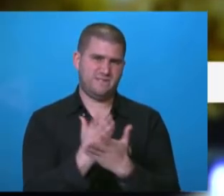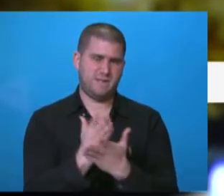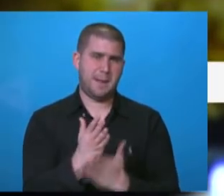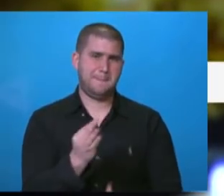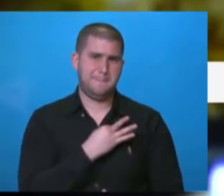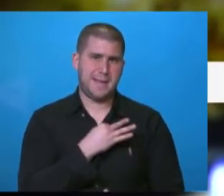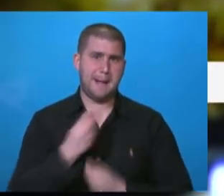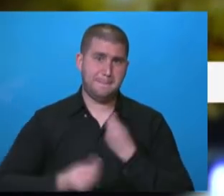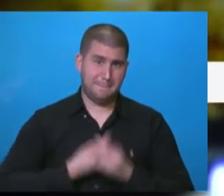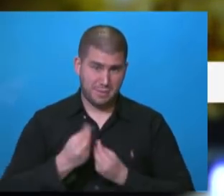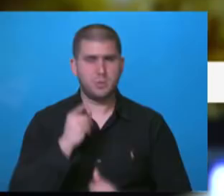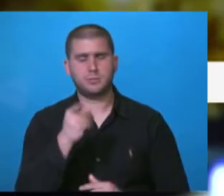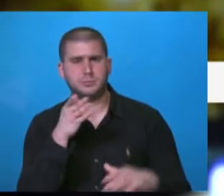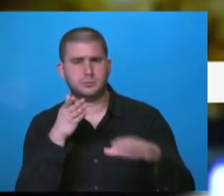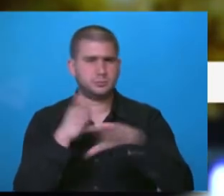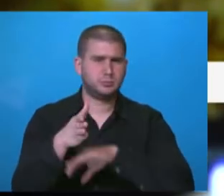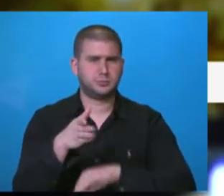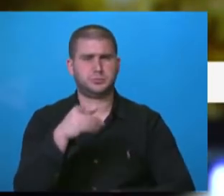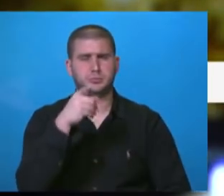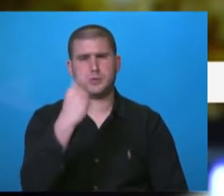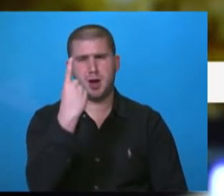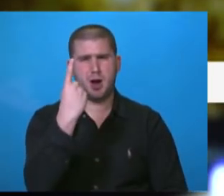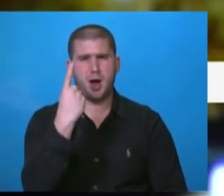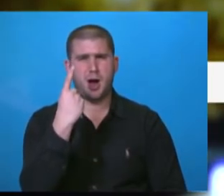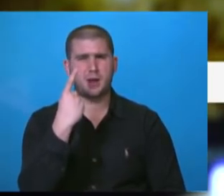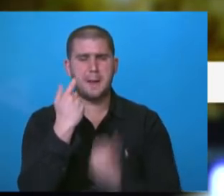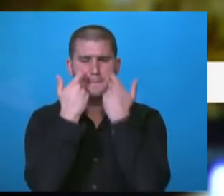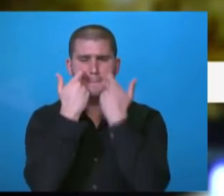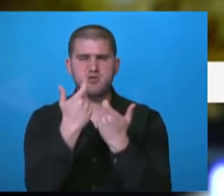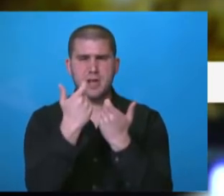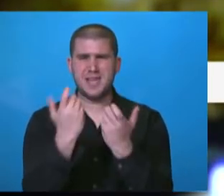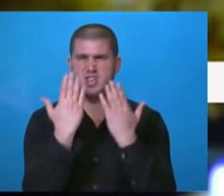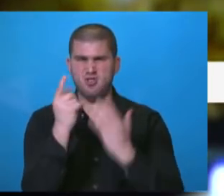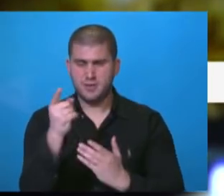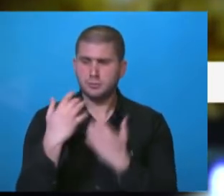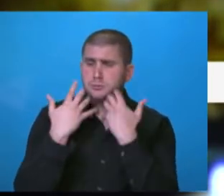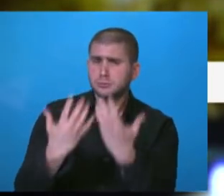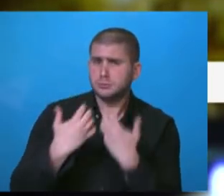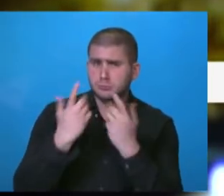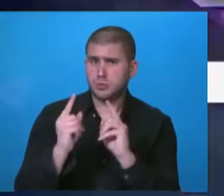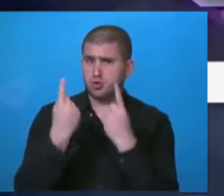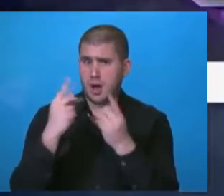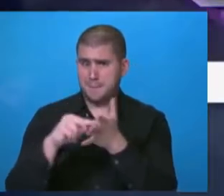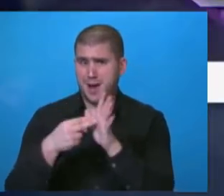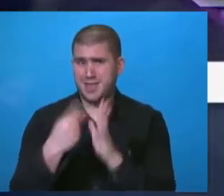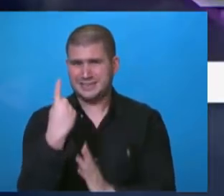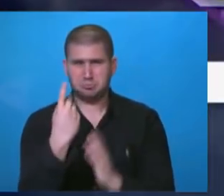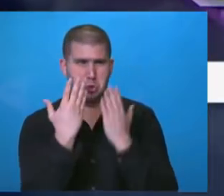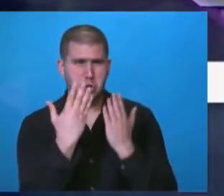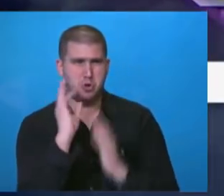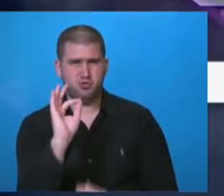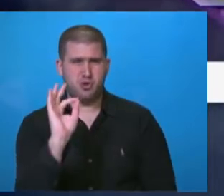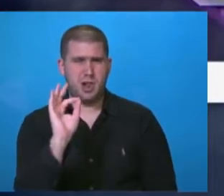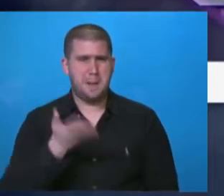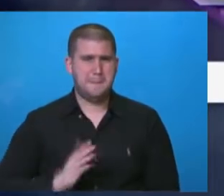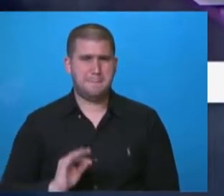המינית הזאת, ניגש לאחד המשגיחים בישיבה וסיפר לו על מה שקורה בחדר הזה של אותו בן האדמו"ר.